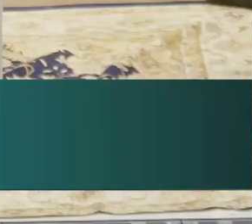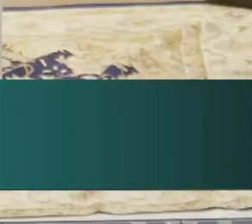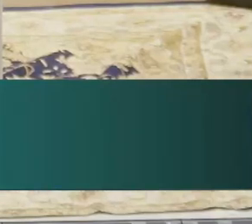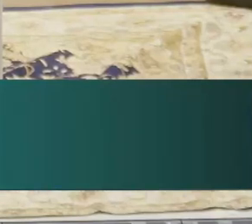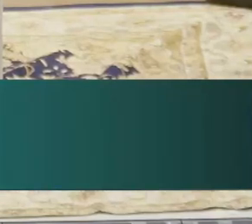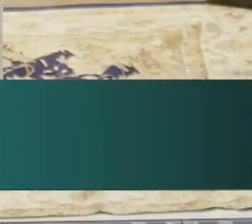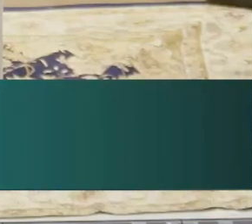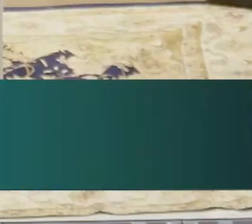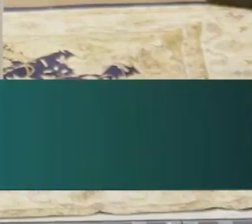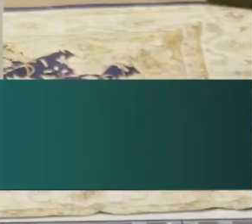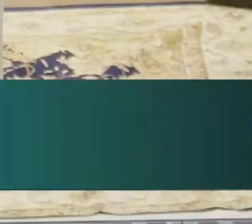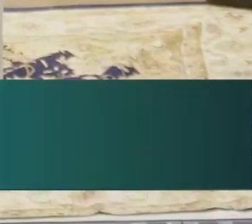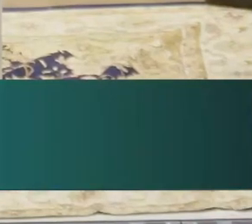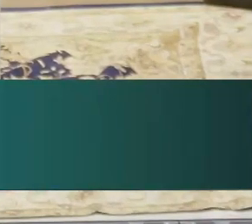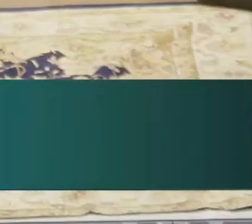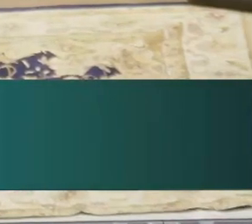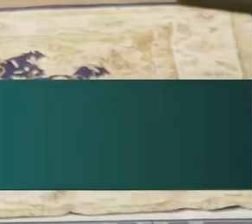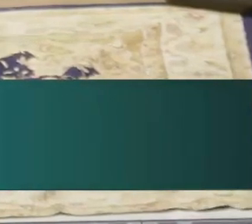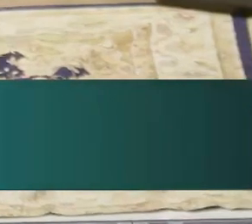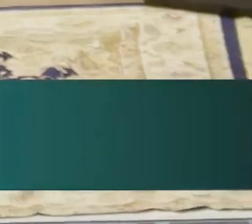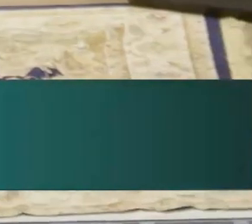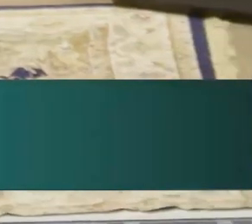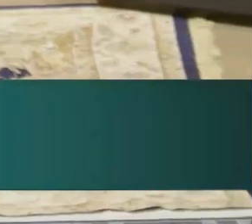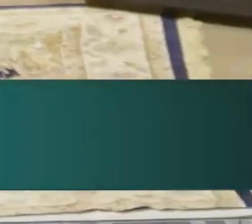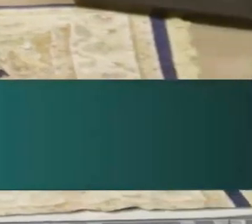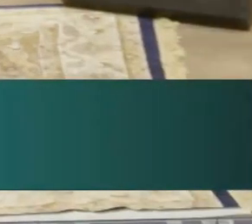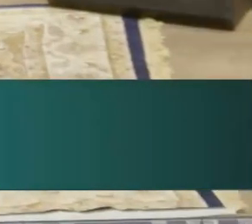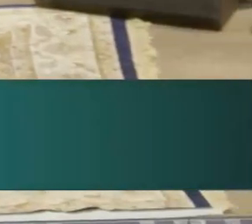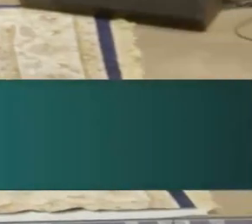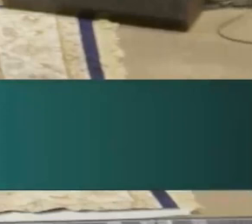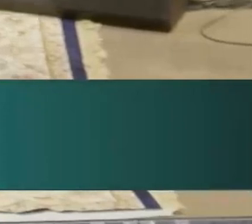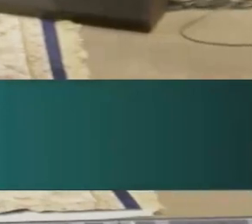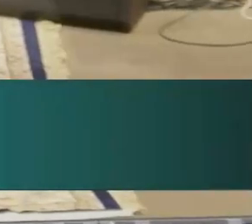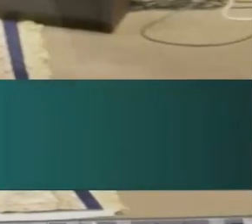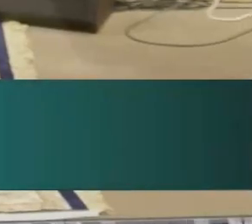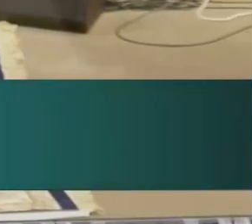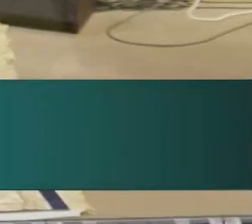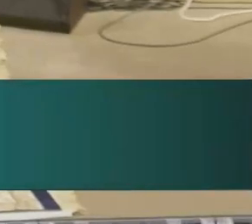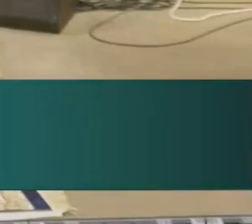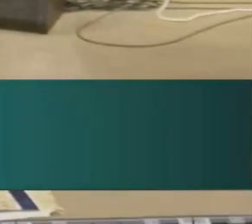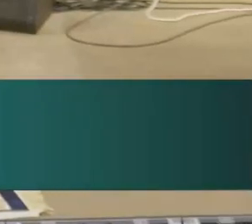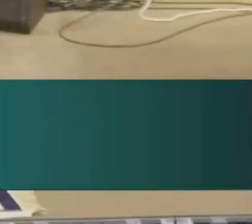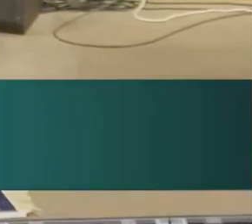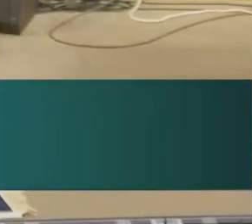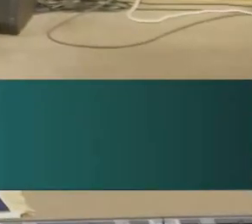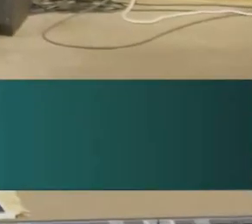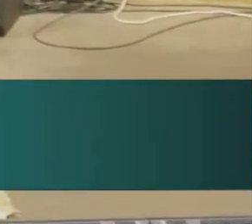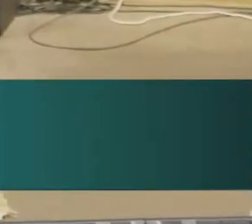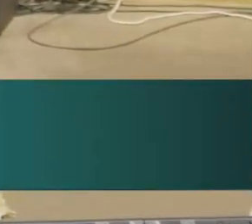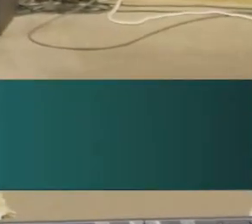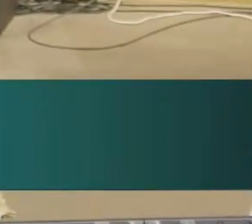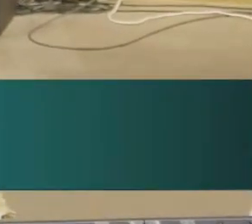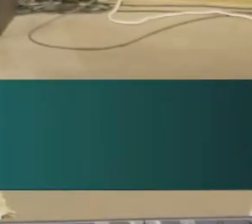rue ambassadeur, au marché ambassadeur. Vous voyagez dans notre pays, vous êtes un